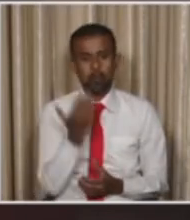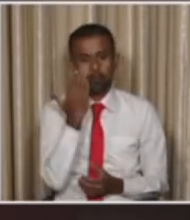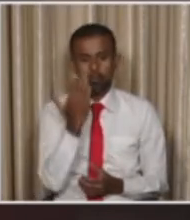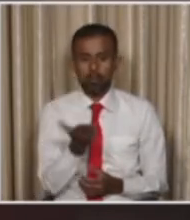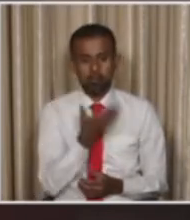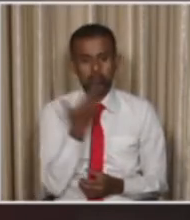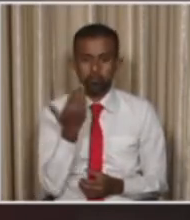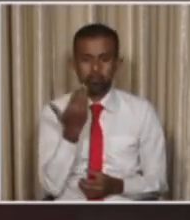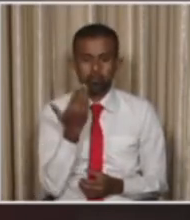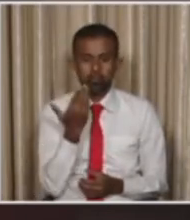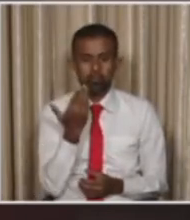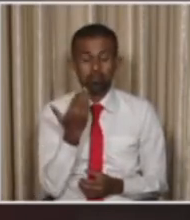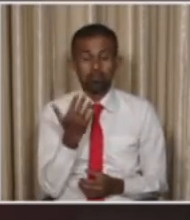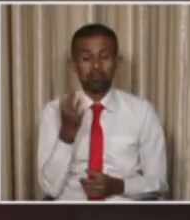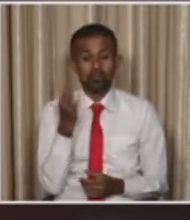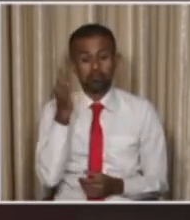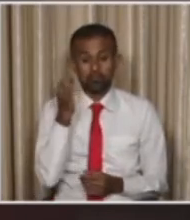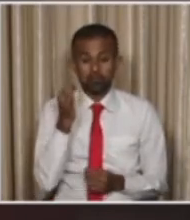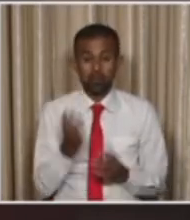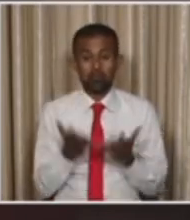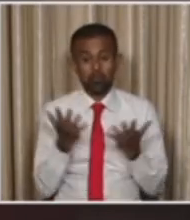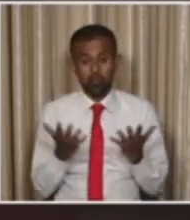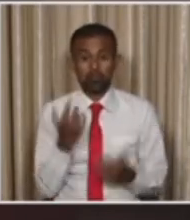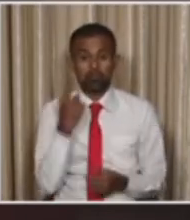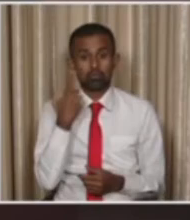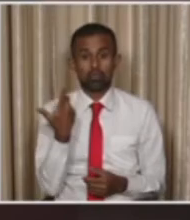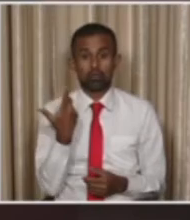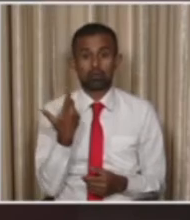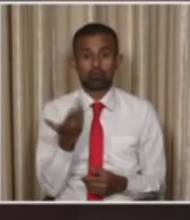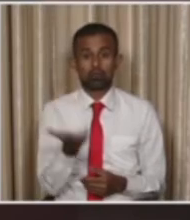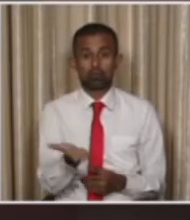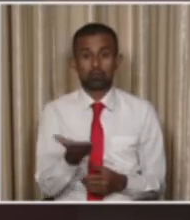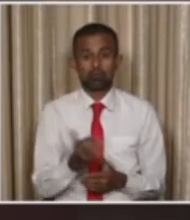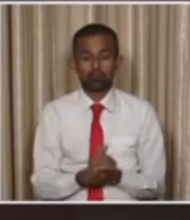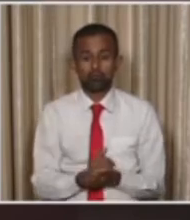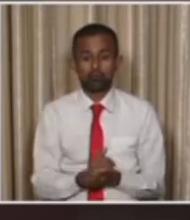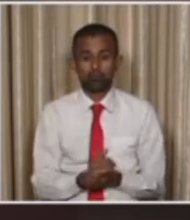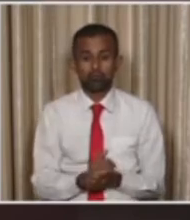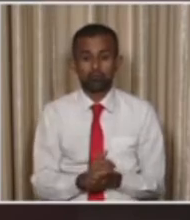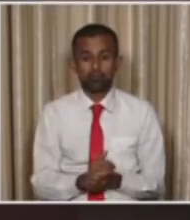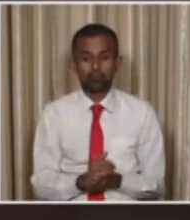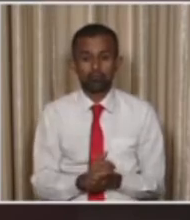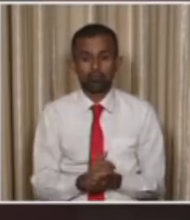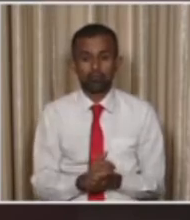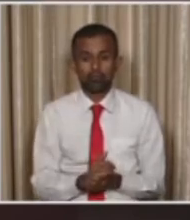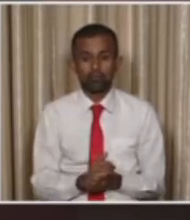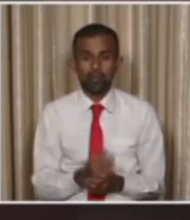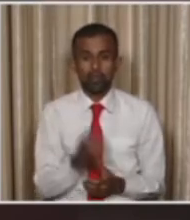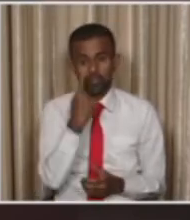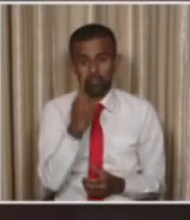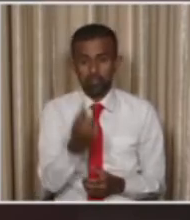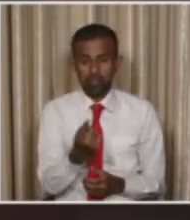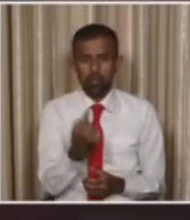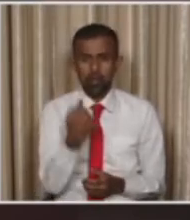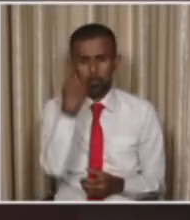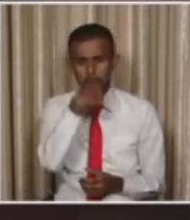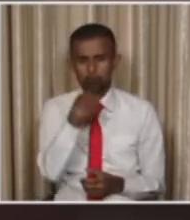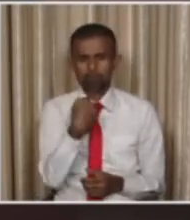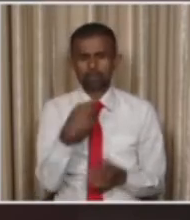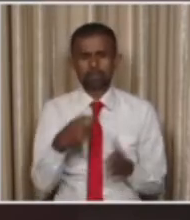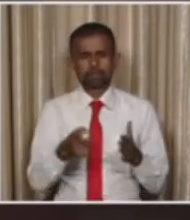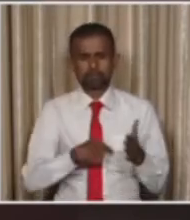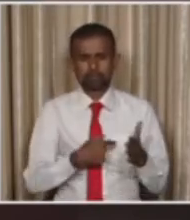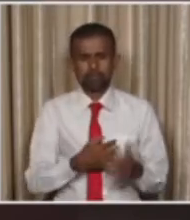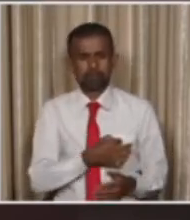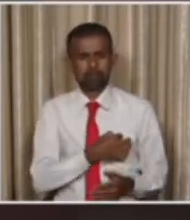මන් දන්නේ මොනතරම් පිස්සුවක් කියලා දන්නා මිනිහාවත් එහෙම. මුදල් ඇමතිකමේ. මරු බඩුව. ඈ දැක්කහම මූණෙම තියෙන ඊර්ෂ්‍යාව